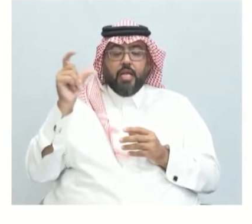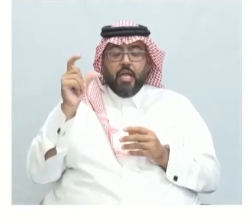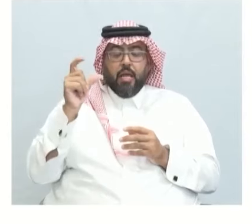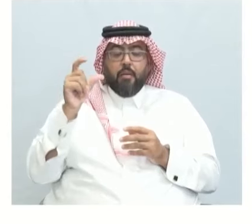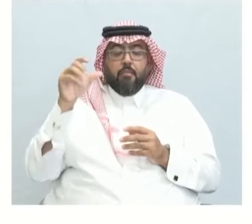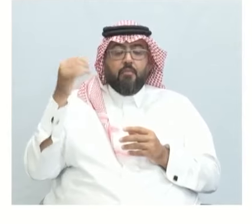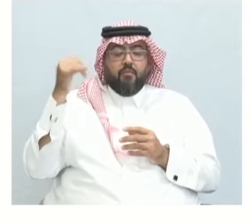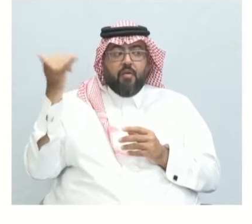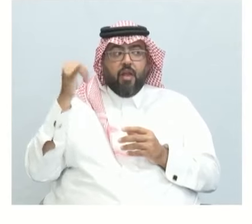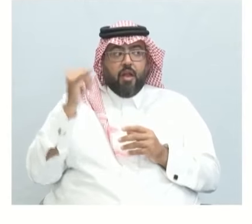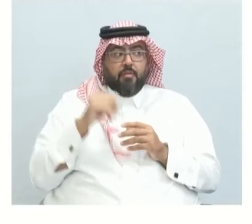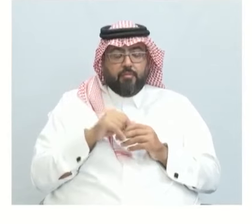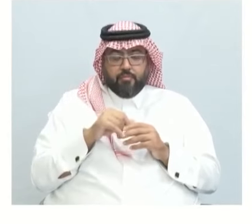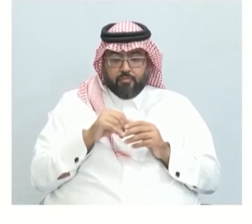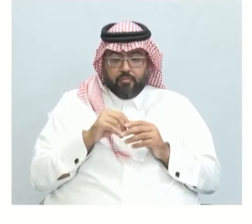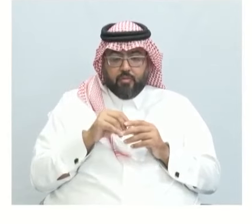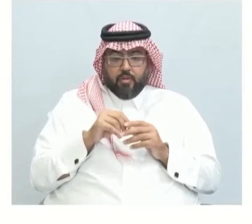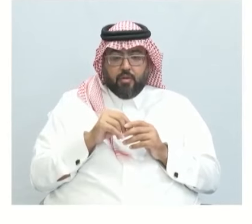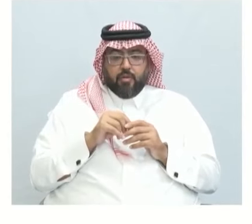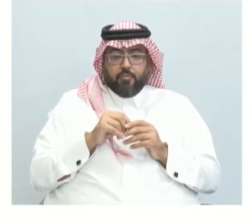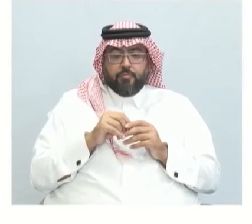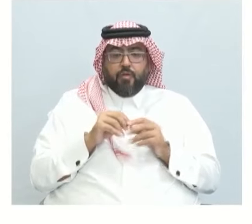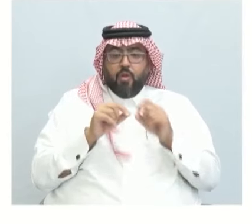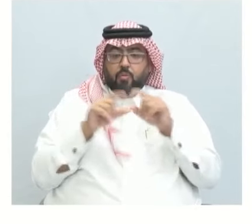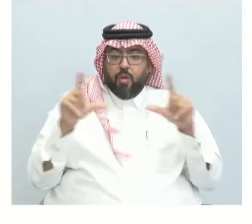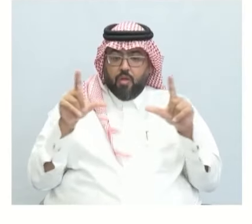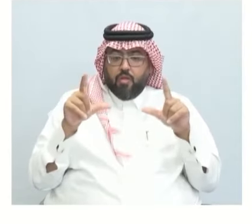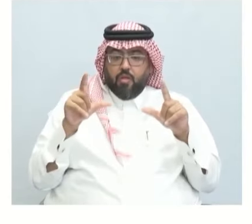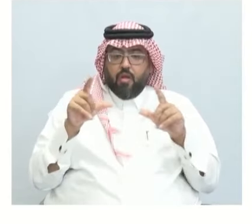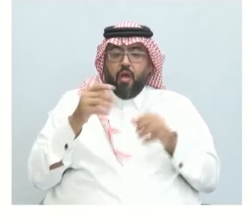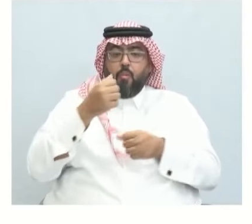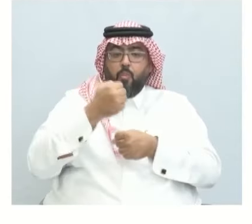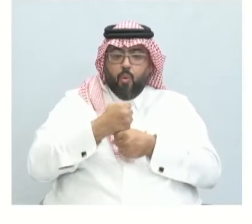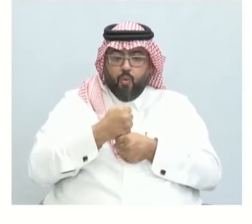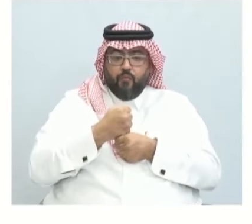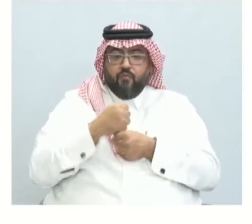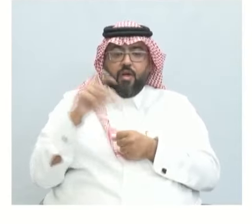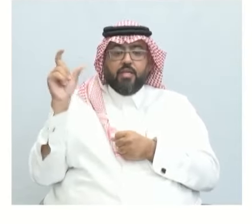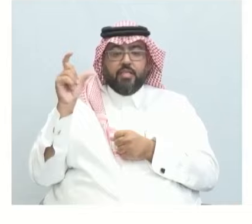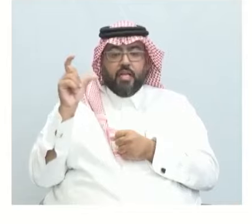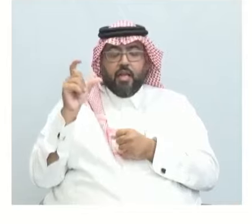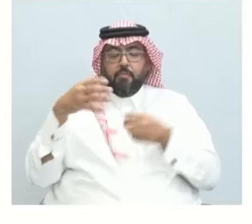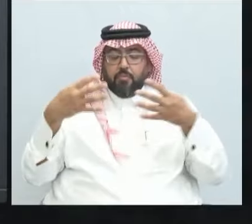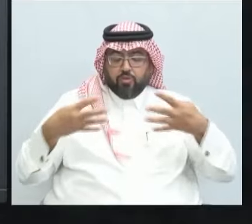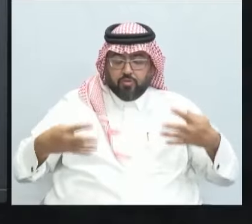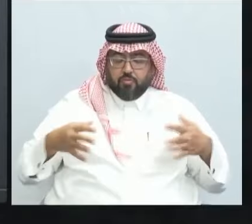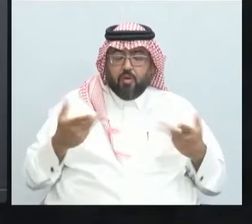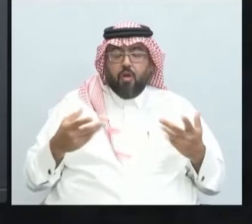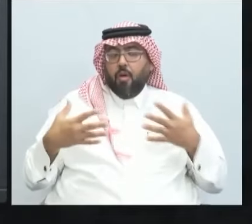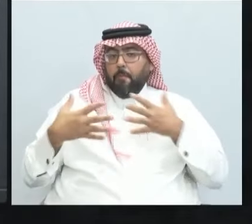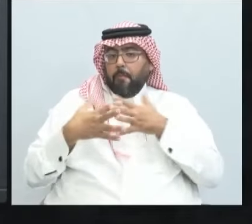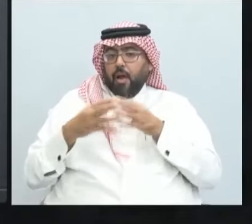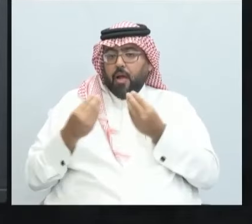هذا في الادب القديم اهم الاهداف في هذه الوحده ايضا يميز موقف الاسلام من الشعر لما جاء الاسلام كيف وقف من